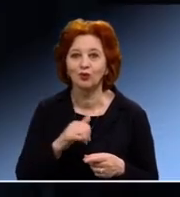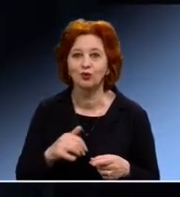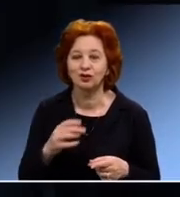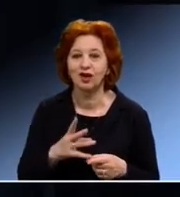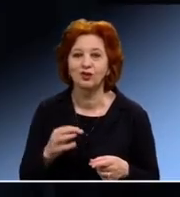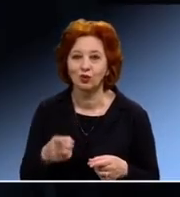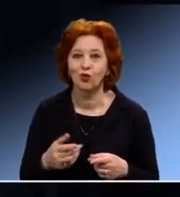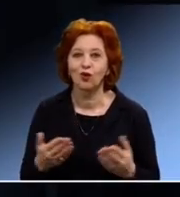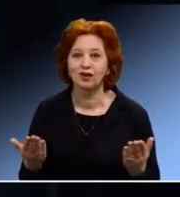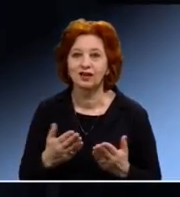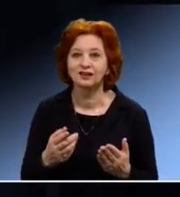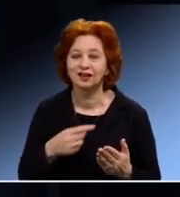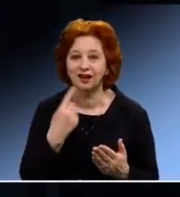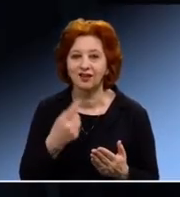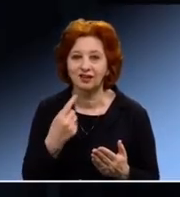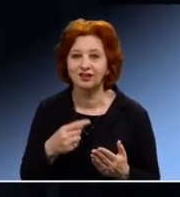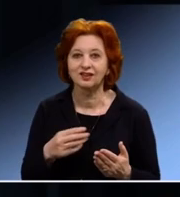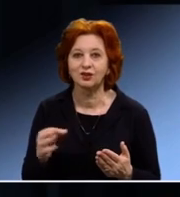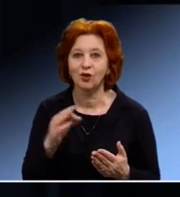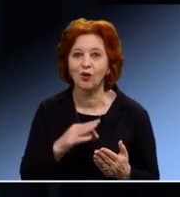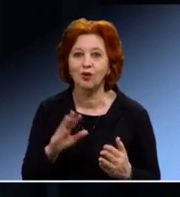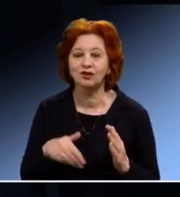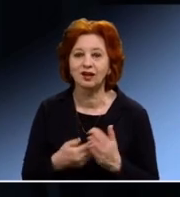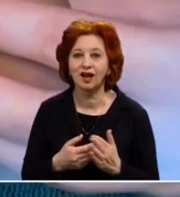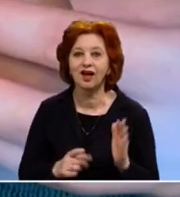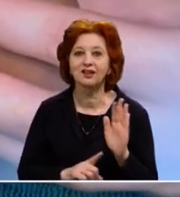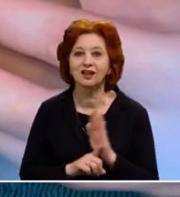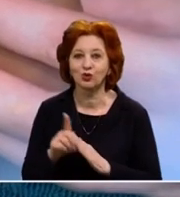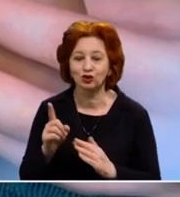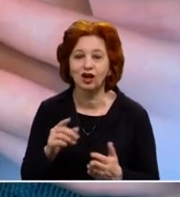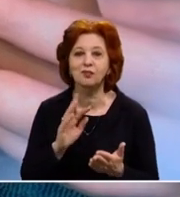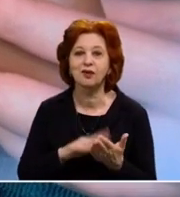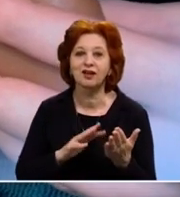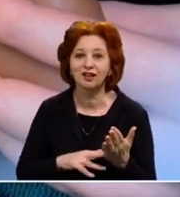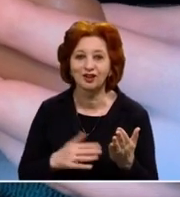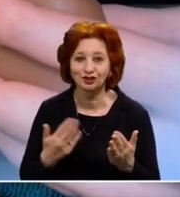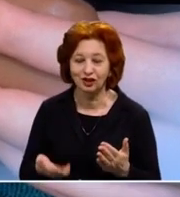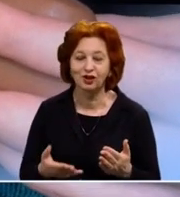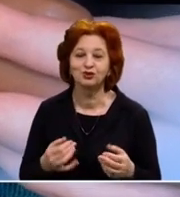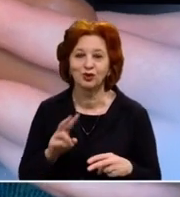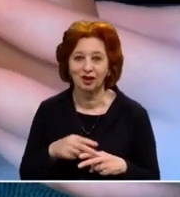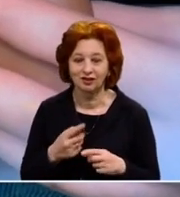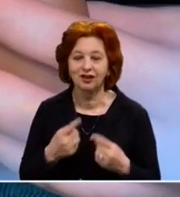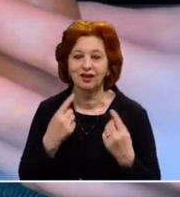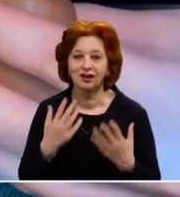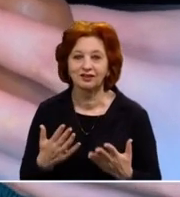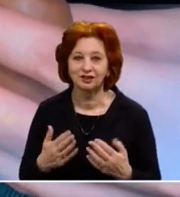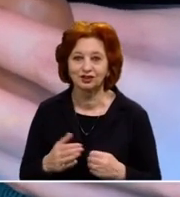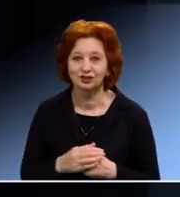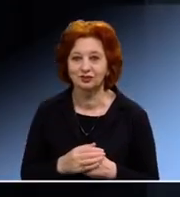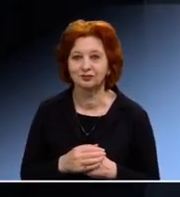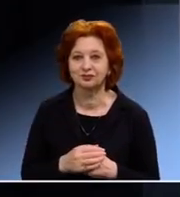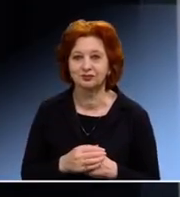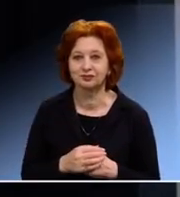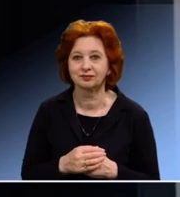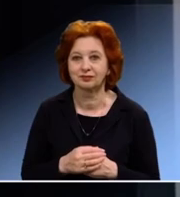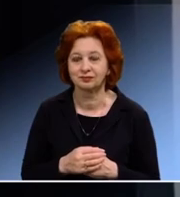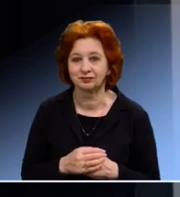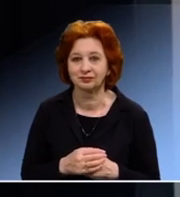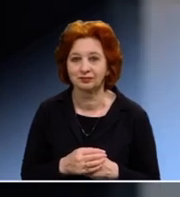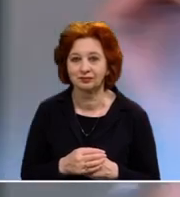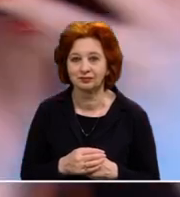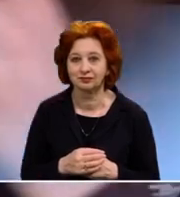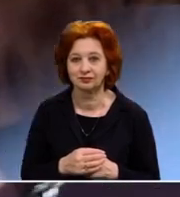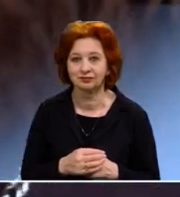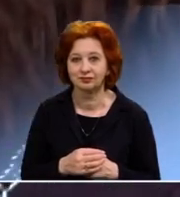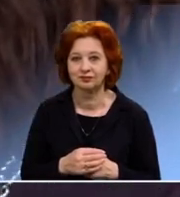да. Но если говорить прям для начинающих и продолжающих, то это, конечно же, окарина.